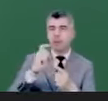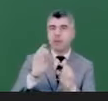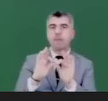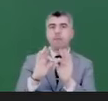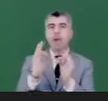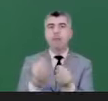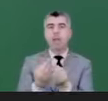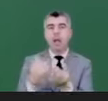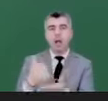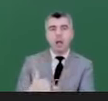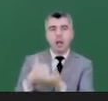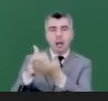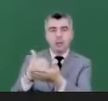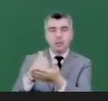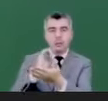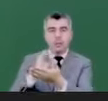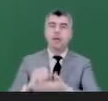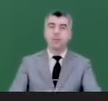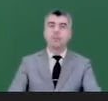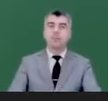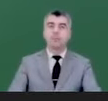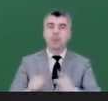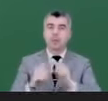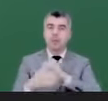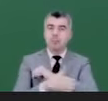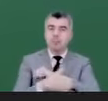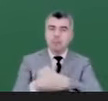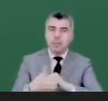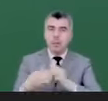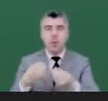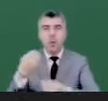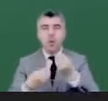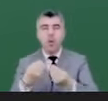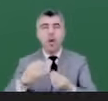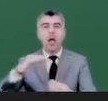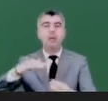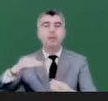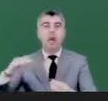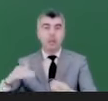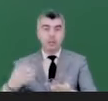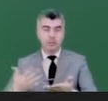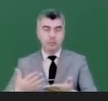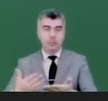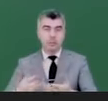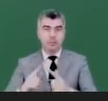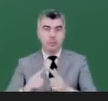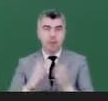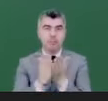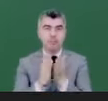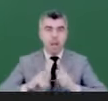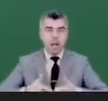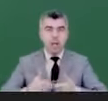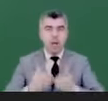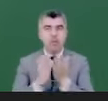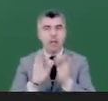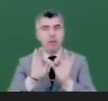مباشره للاشخاص الموجودين في وضعيه هشاشه او الاطفال اللي في وضع تمدرس اولا